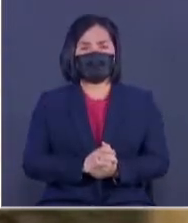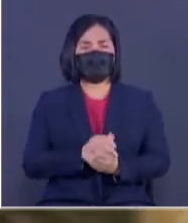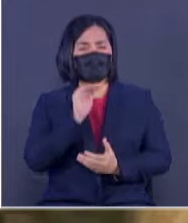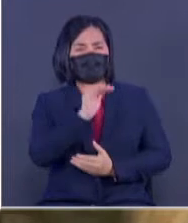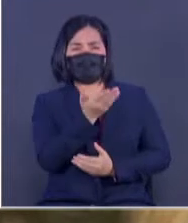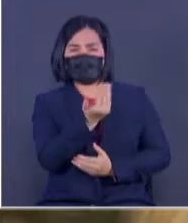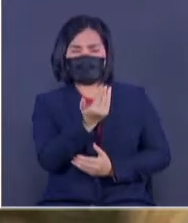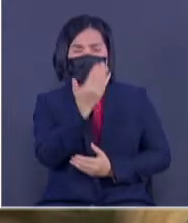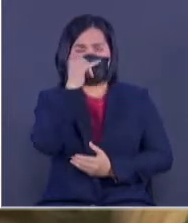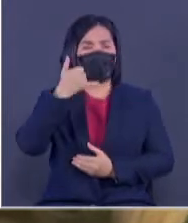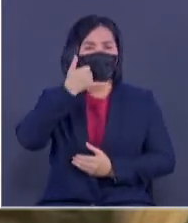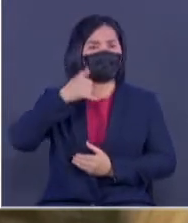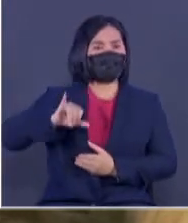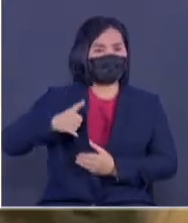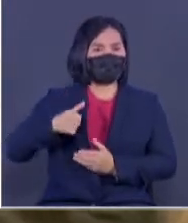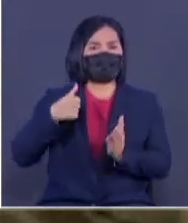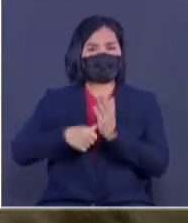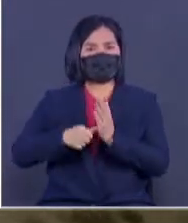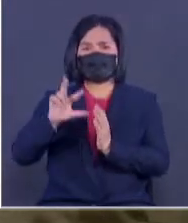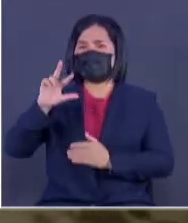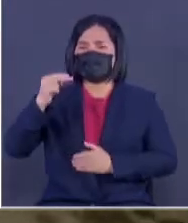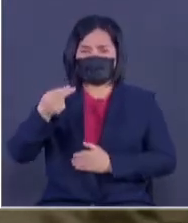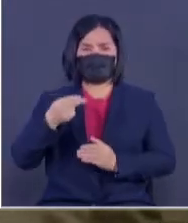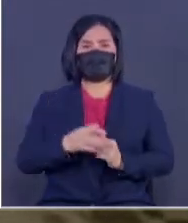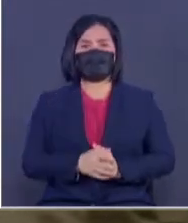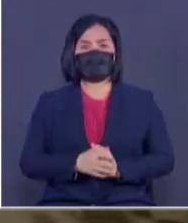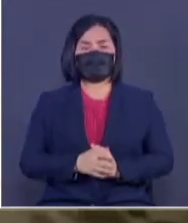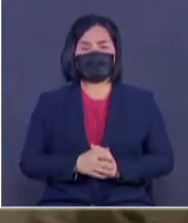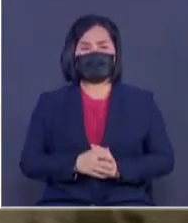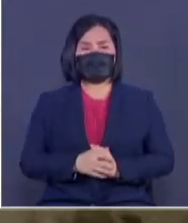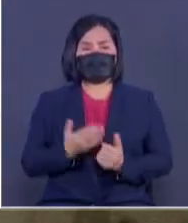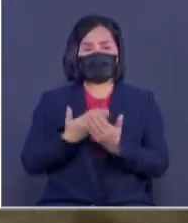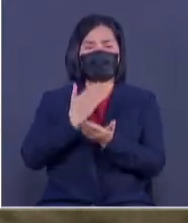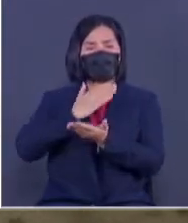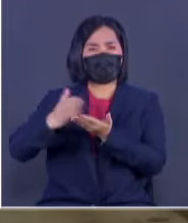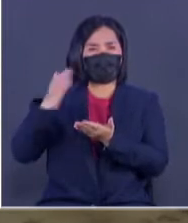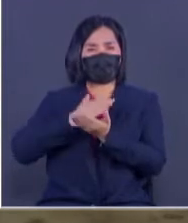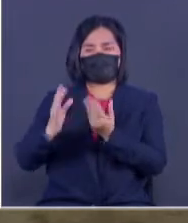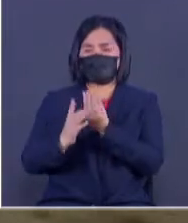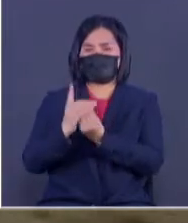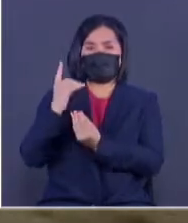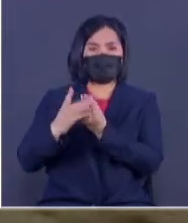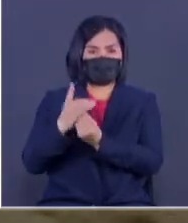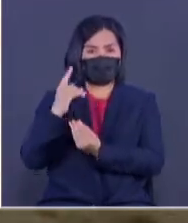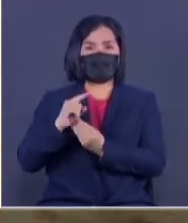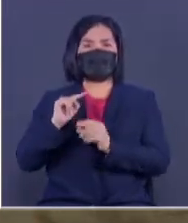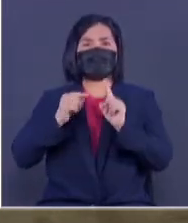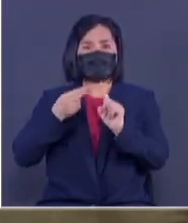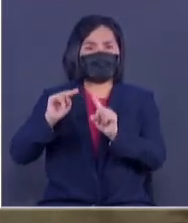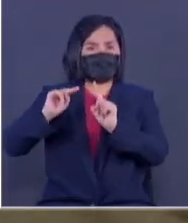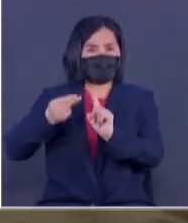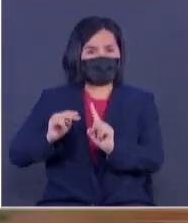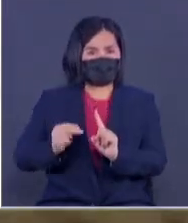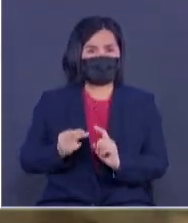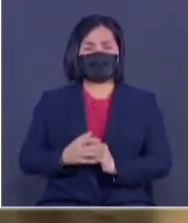าหนี้โทรศัพท์มาทวงเงินที่เธอติดค้างอยู่ประมาณ 30,000 บาทครับแล้วก็จะต้องผ่อนจ่ายกันเป็นรายสัปดาห์สัปดาห์ละ 10,000 บาทครับ